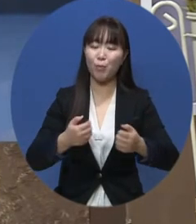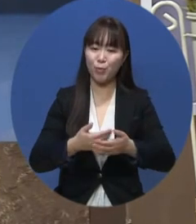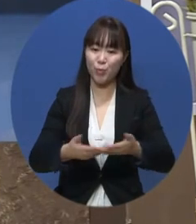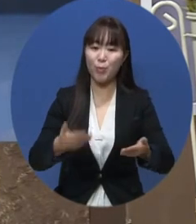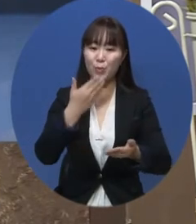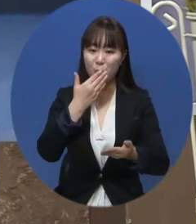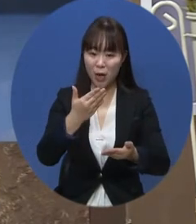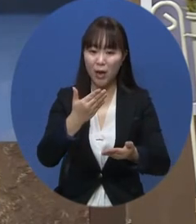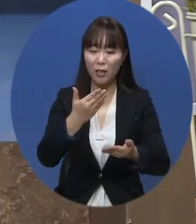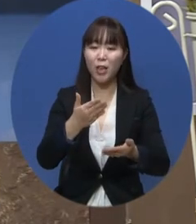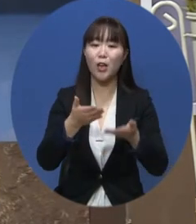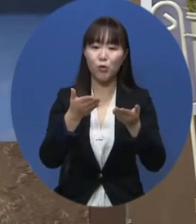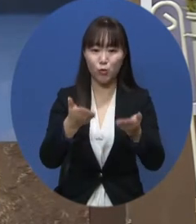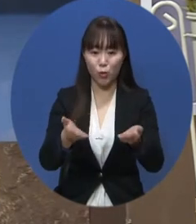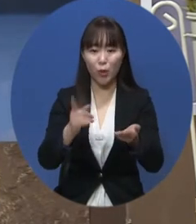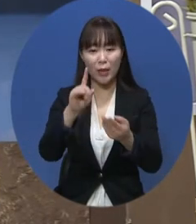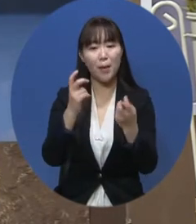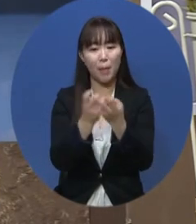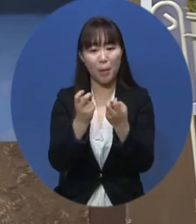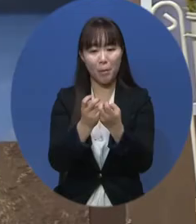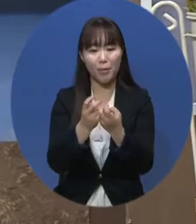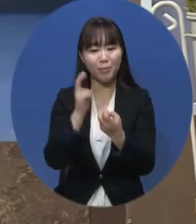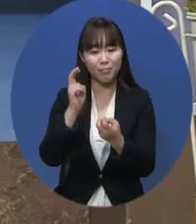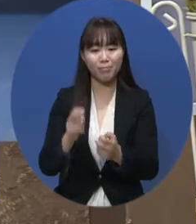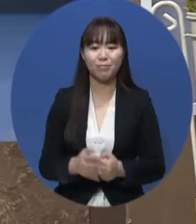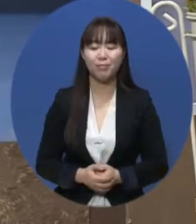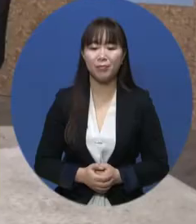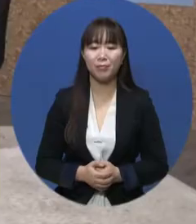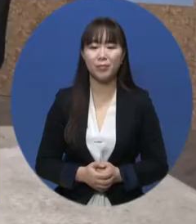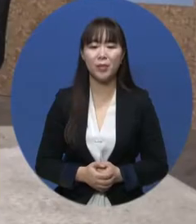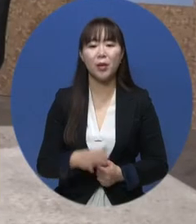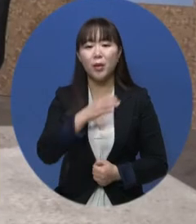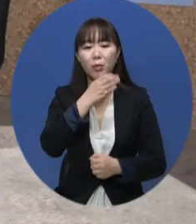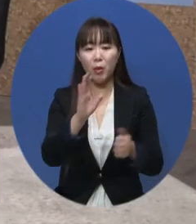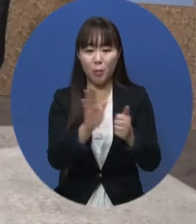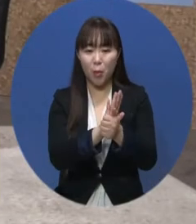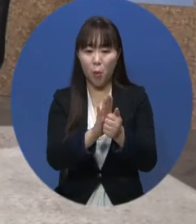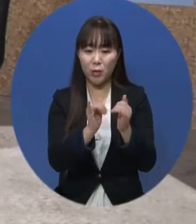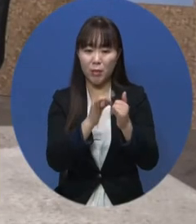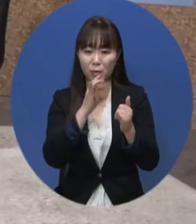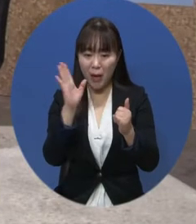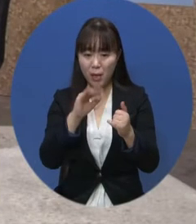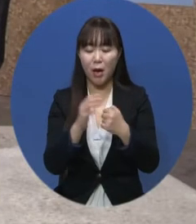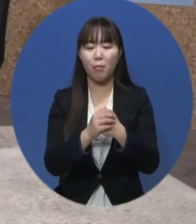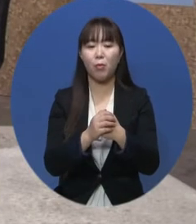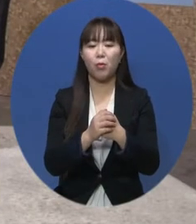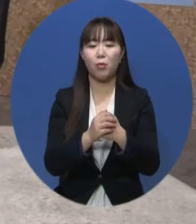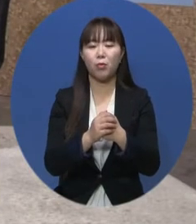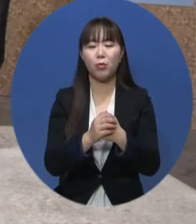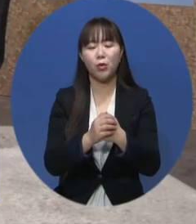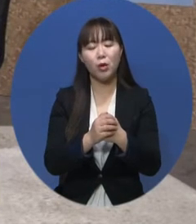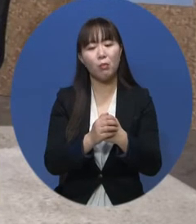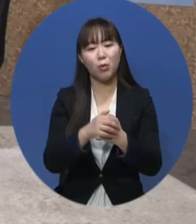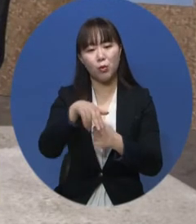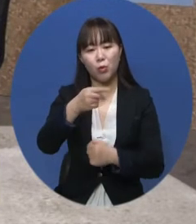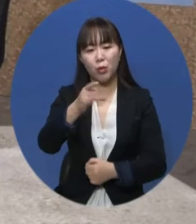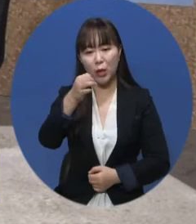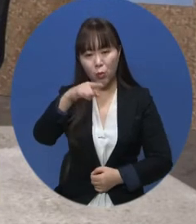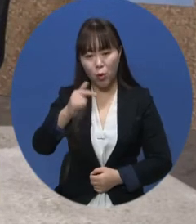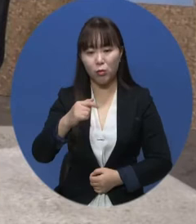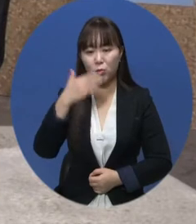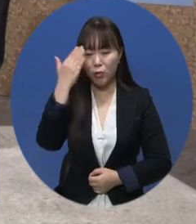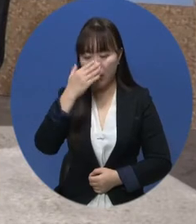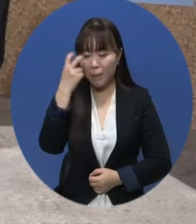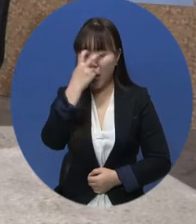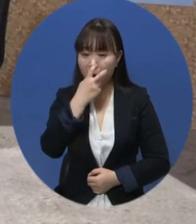불어넣을 수 있게끔 하는 것도 예. 방법일 것 같습니다. 예. 요양보호사 말고도 예. 뭐 조리원이나 그렇죠. 또는 위생원, 네. 관리인